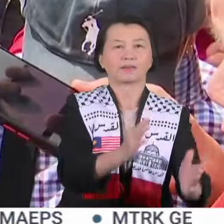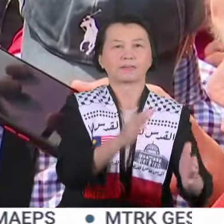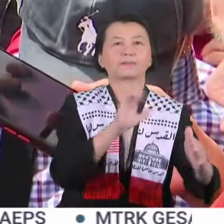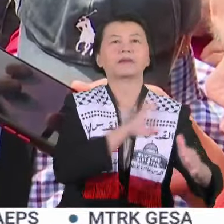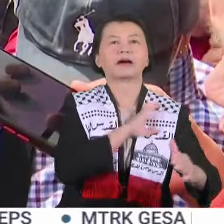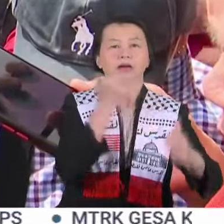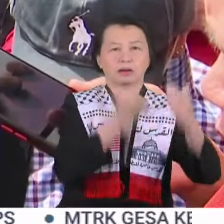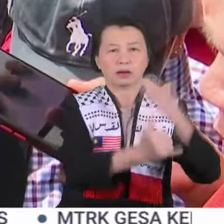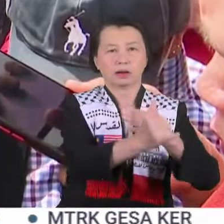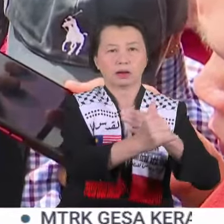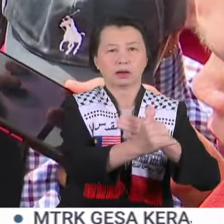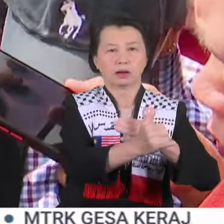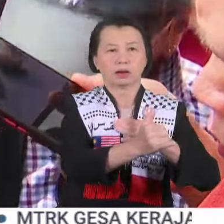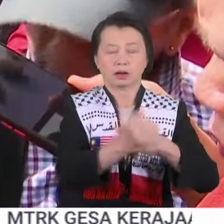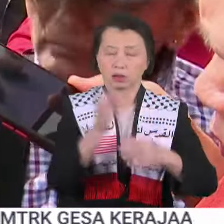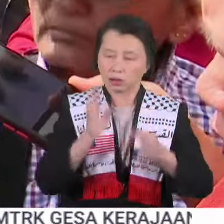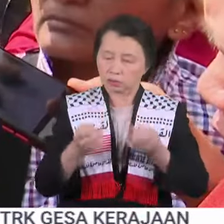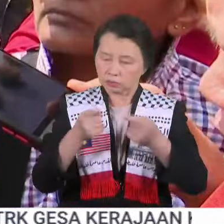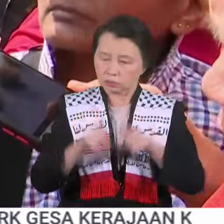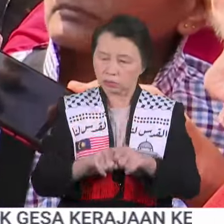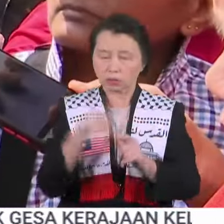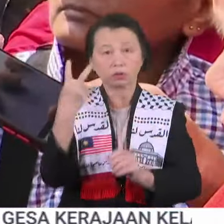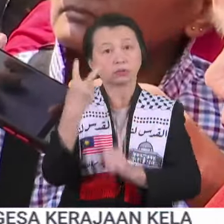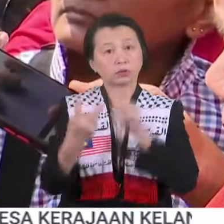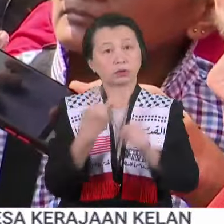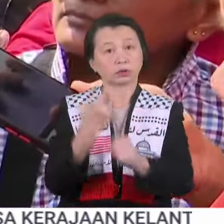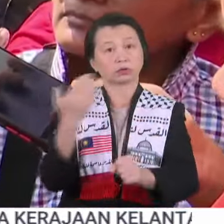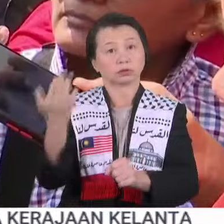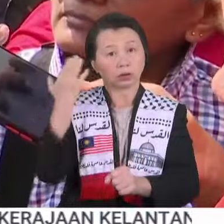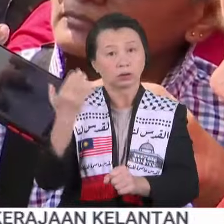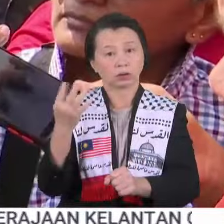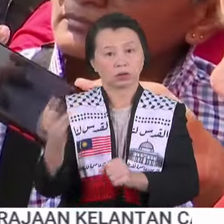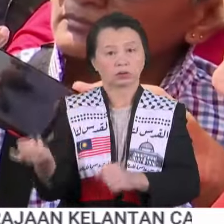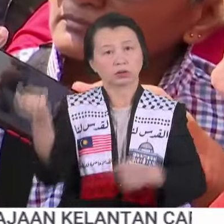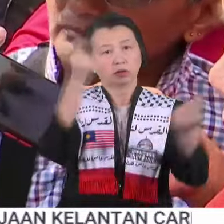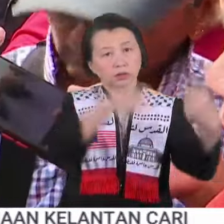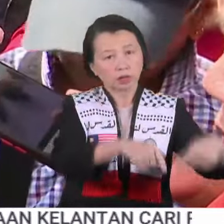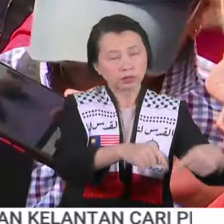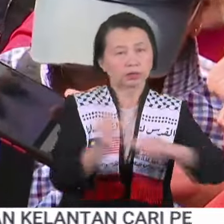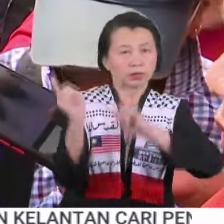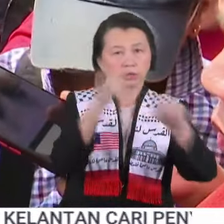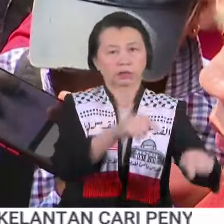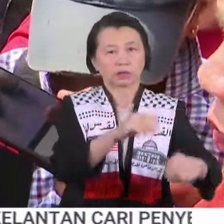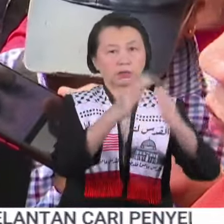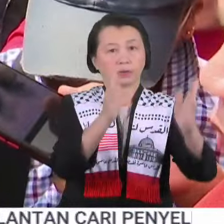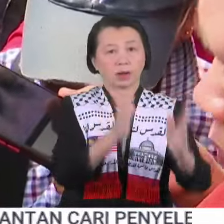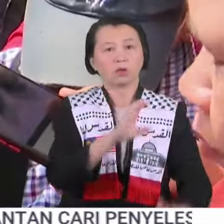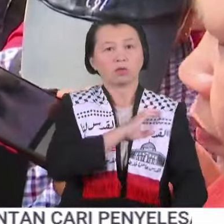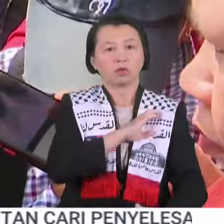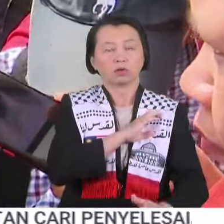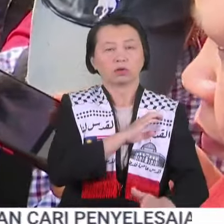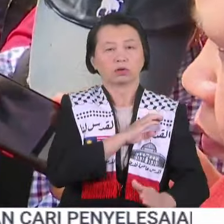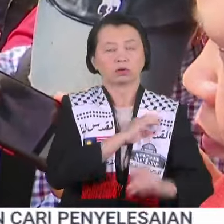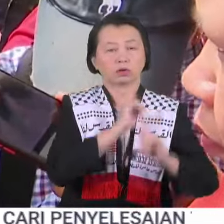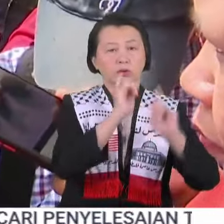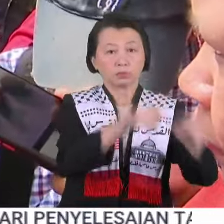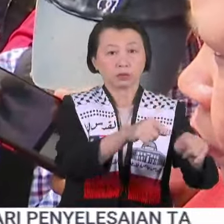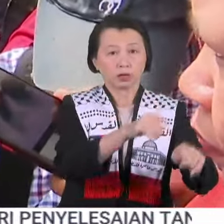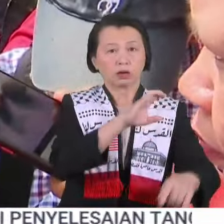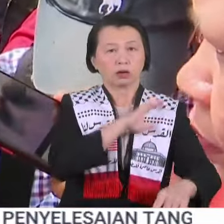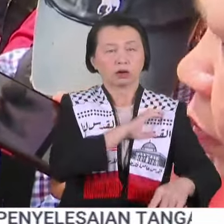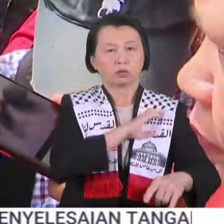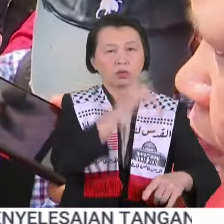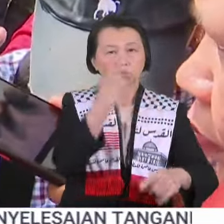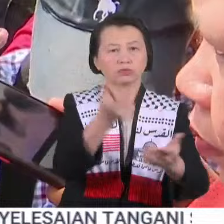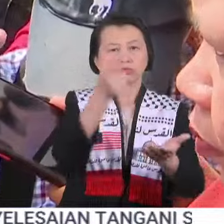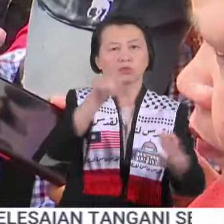dia kejadian 2 tahun dahulu, dia datang pukul 2 pagi untuk mendapat pendapat daripada polis, macam tak